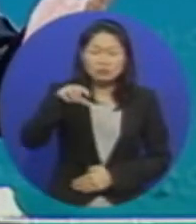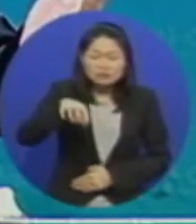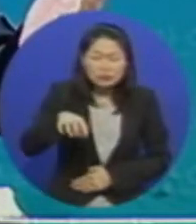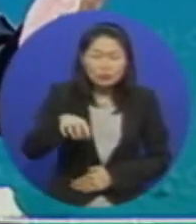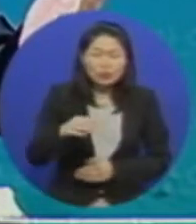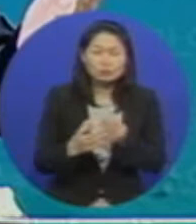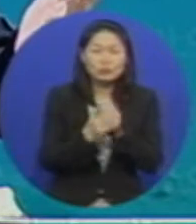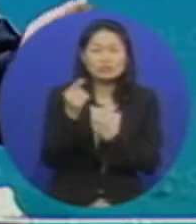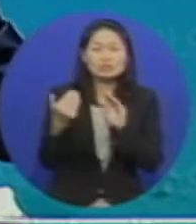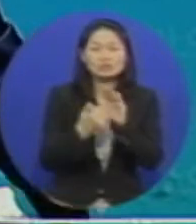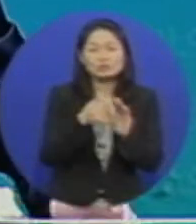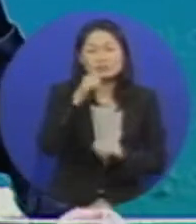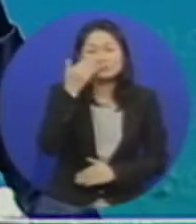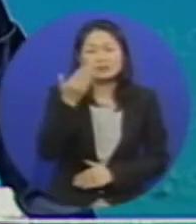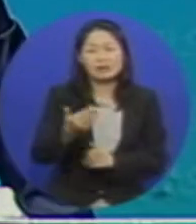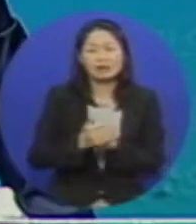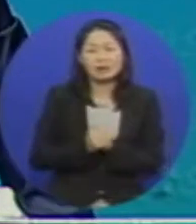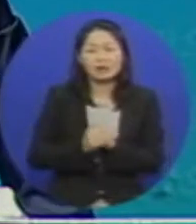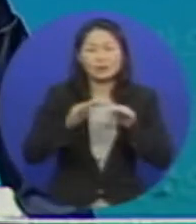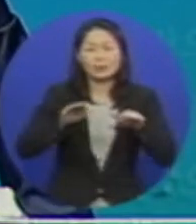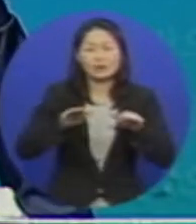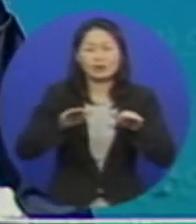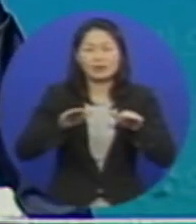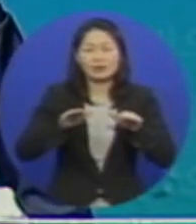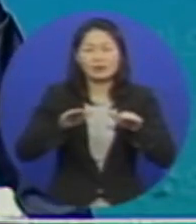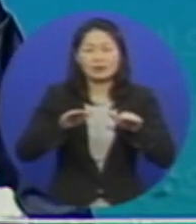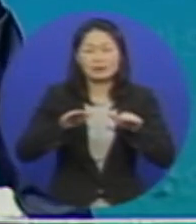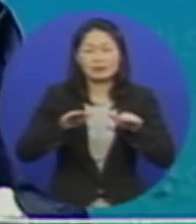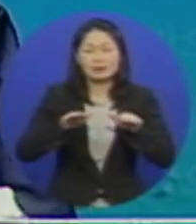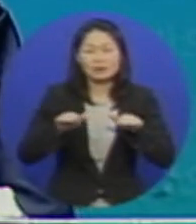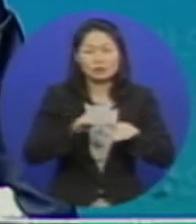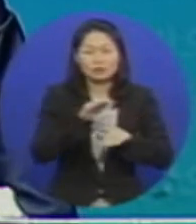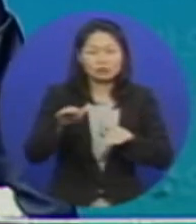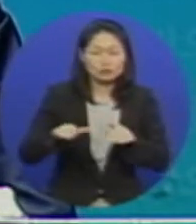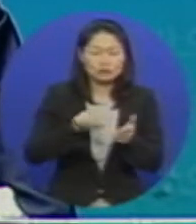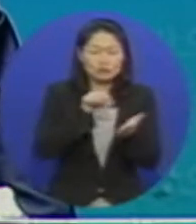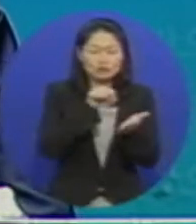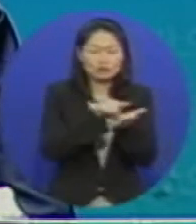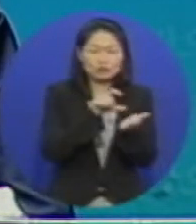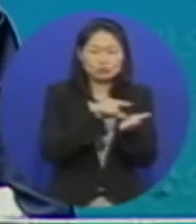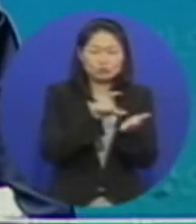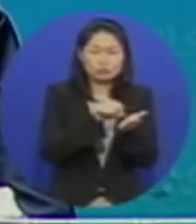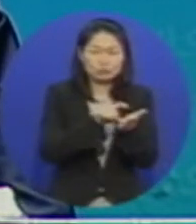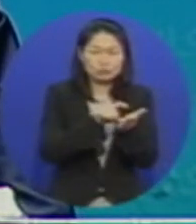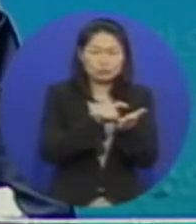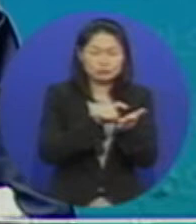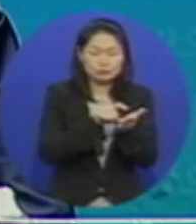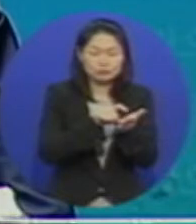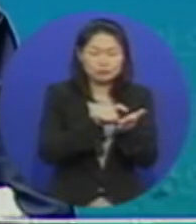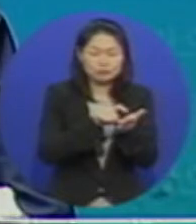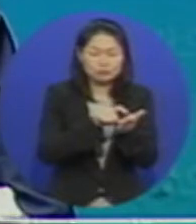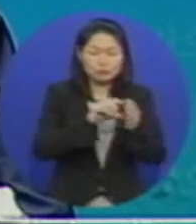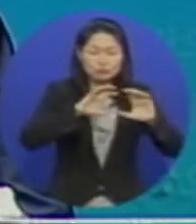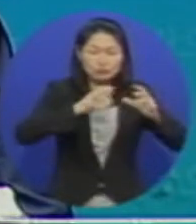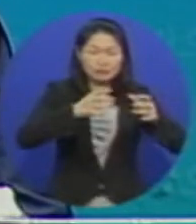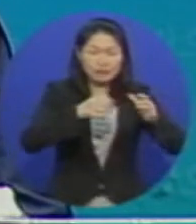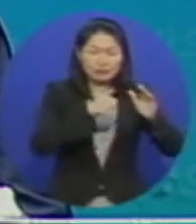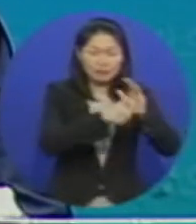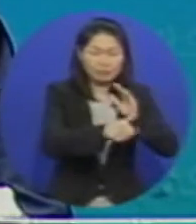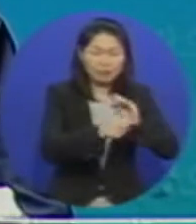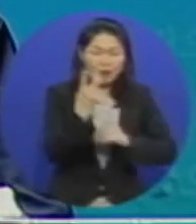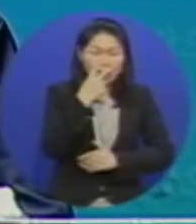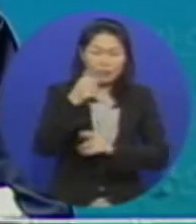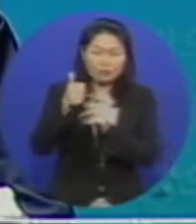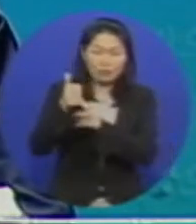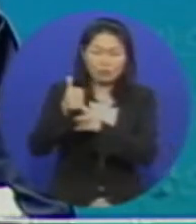있어요 이번에 우리 축구 국가대표 감독이 어떤 분이 그만